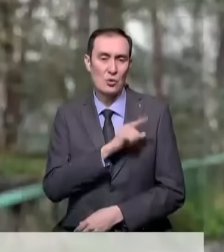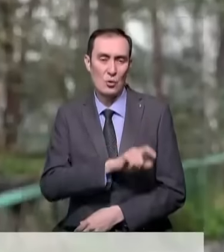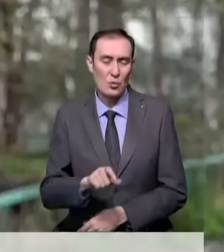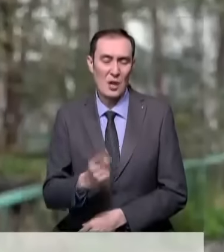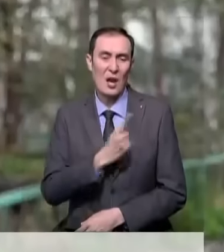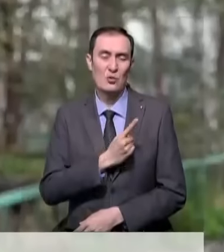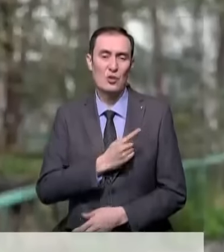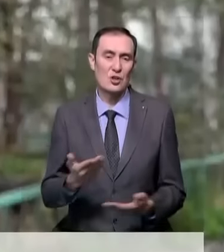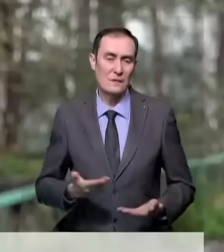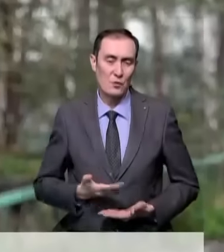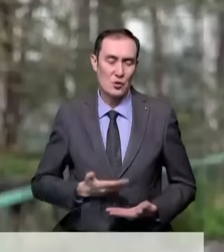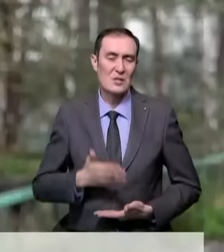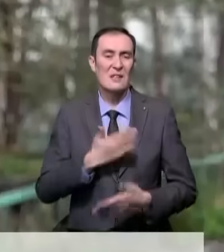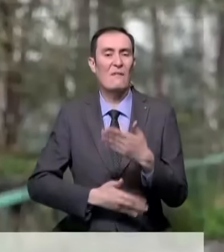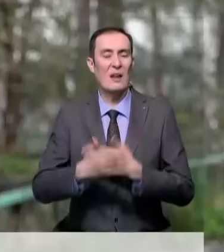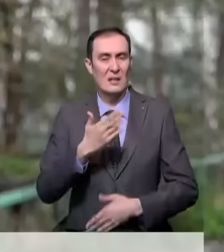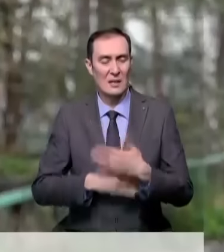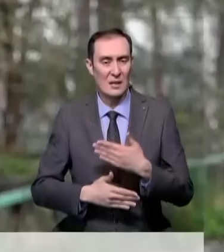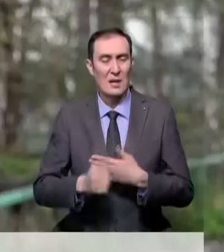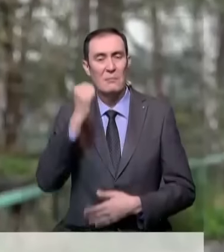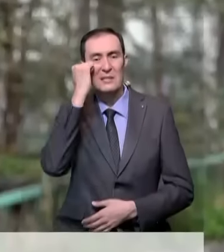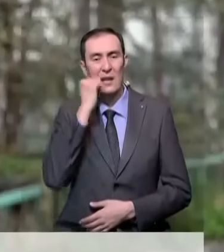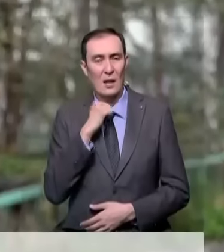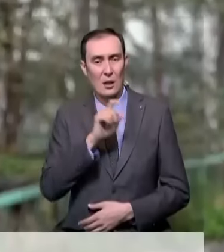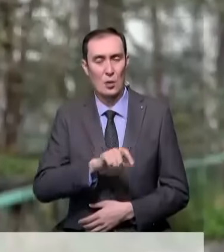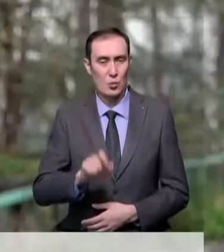одиноко проживающие лица с инвалидностью, престарелые.